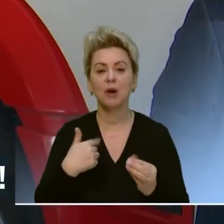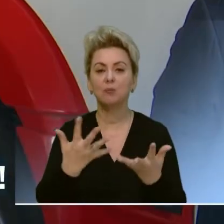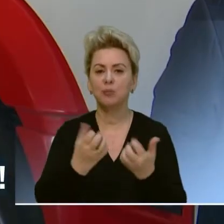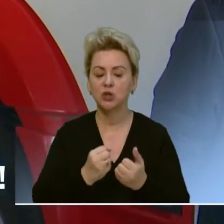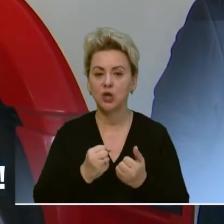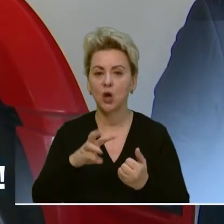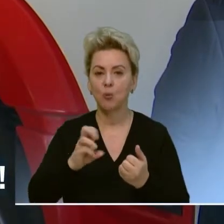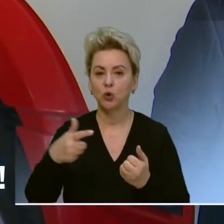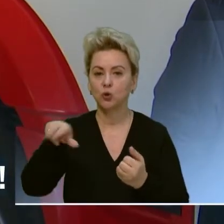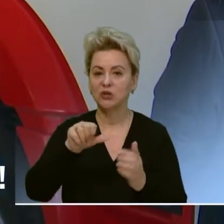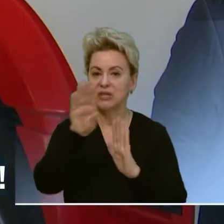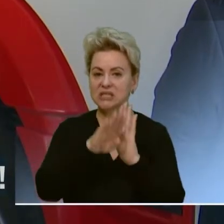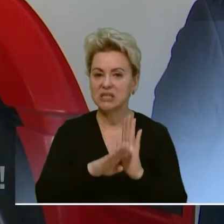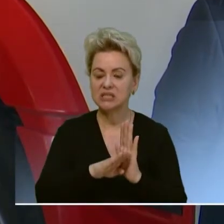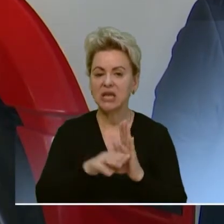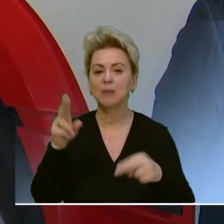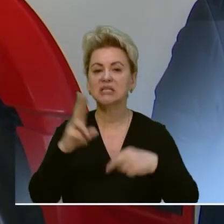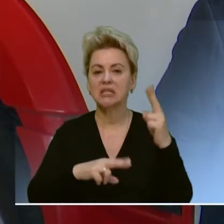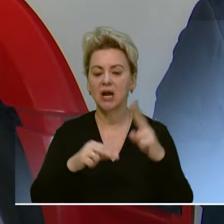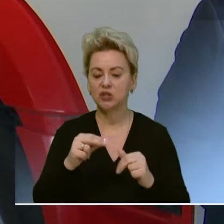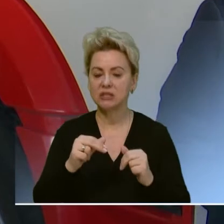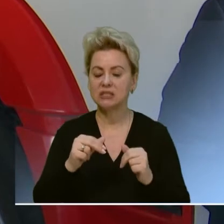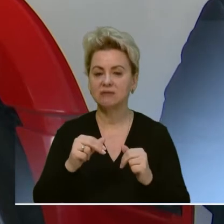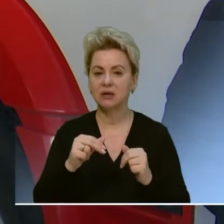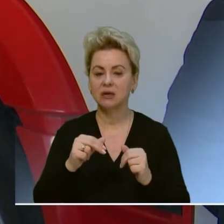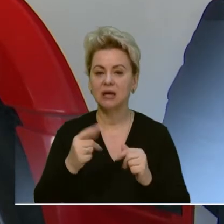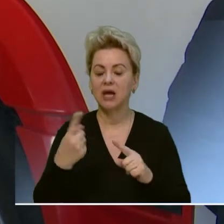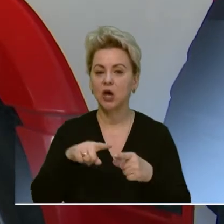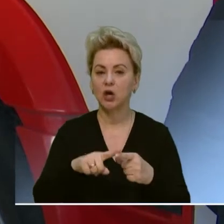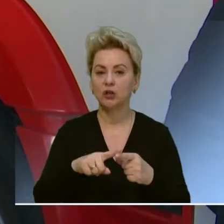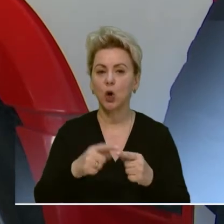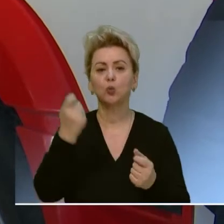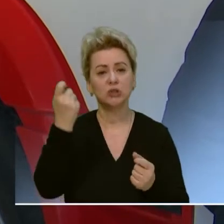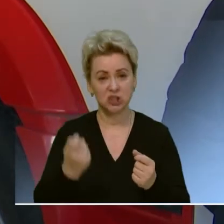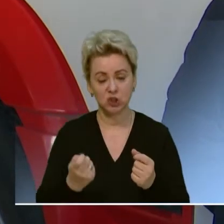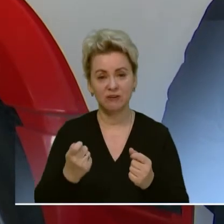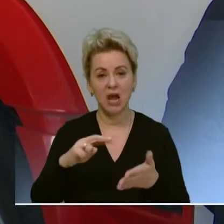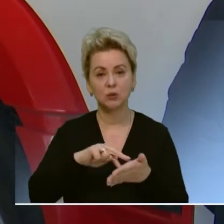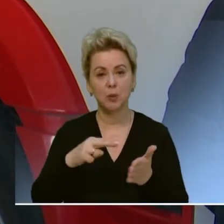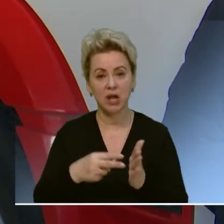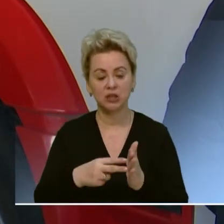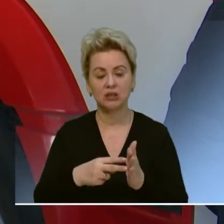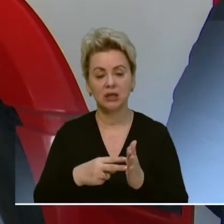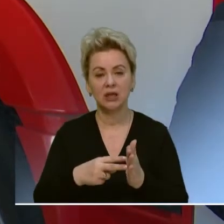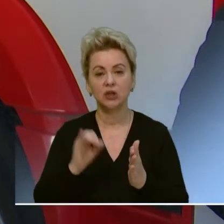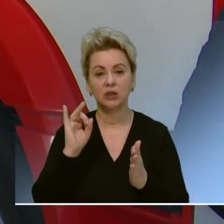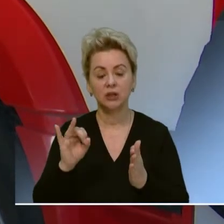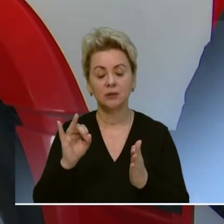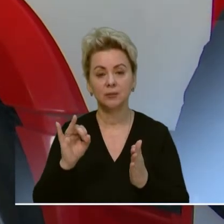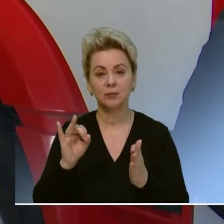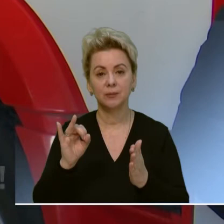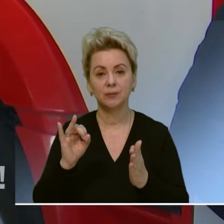применили модульную систему их строительства. Это удешевляет, во-первых, проект, во-вторых,